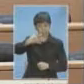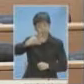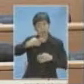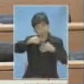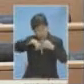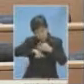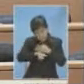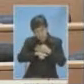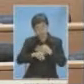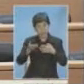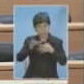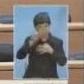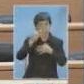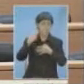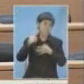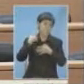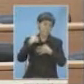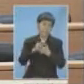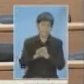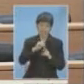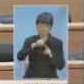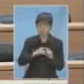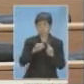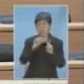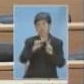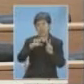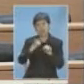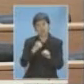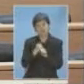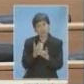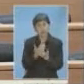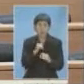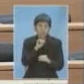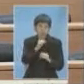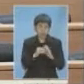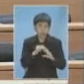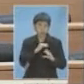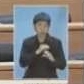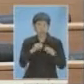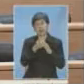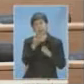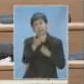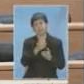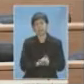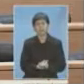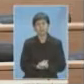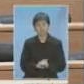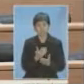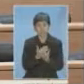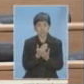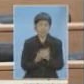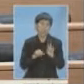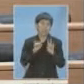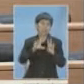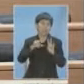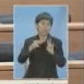ใต้ดินแล้วก็มีชั้นดาดฟ้าด้วยเดือนละ 250,000 ไปเข้ากระเป๋าอดีตส.ส.พรรคท่านครับ 750,000 บ